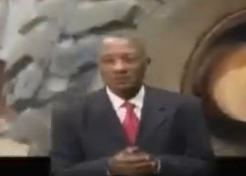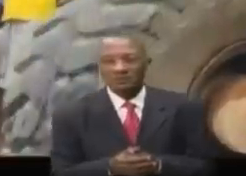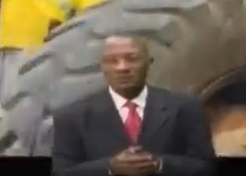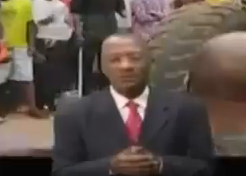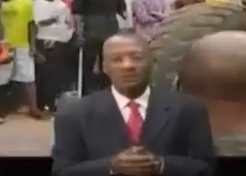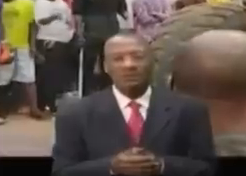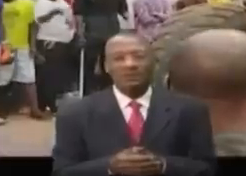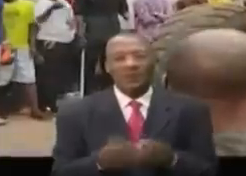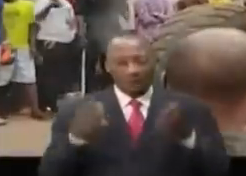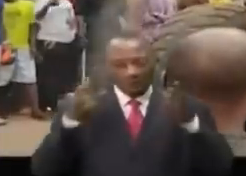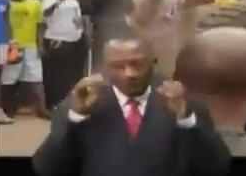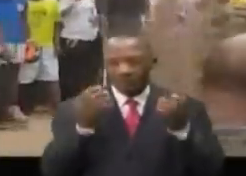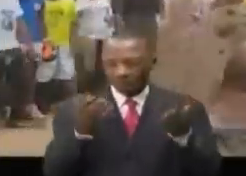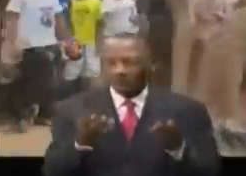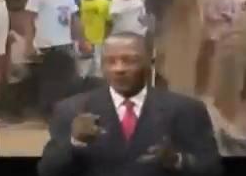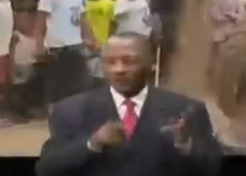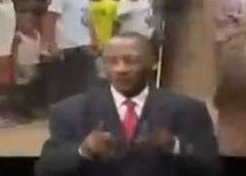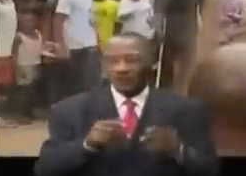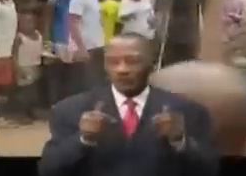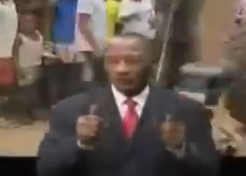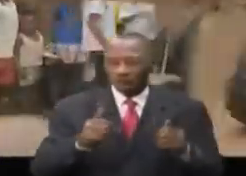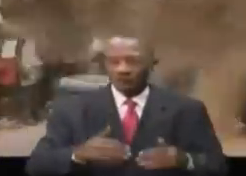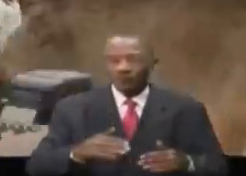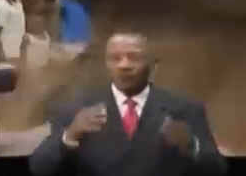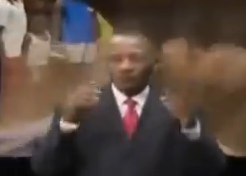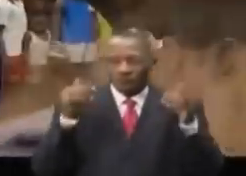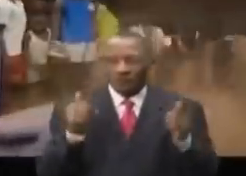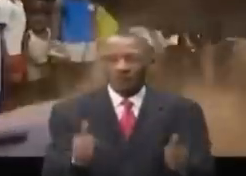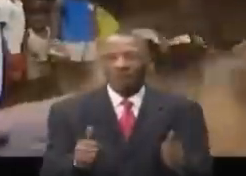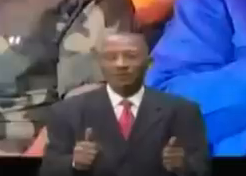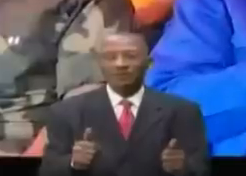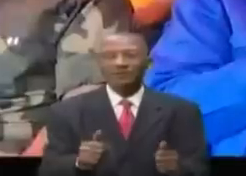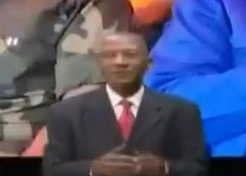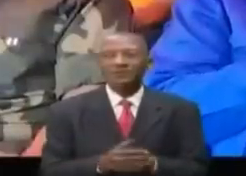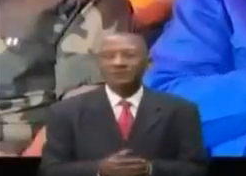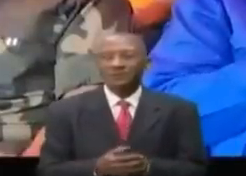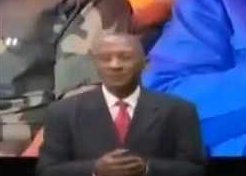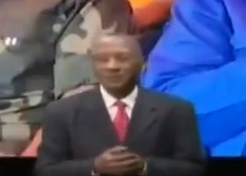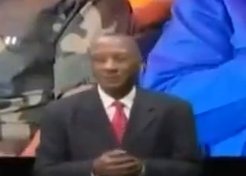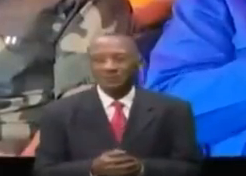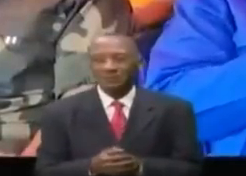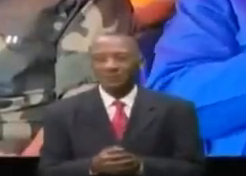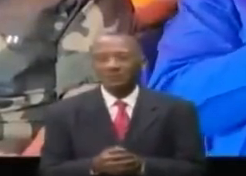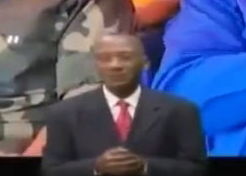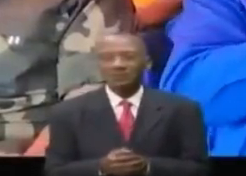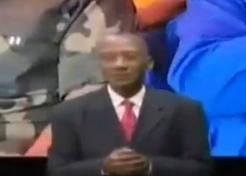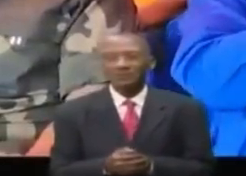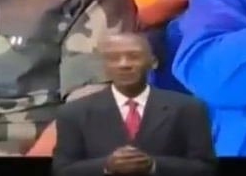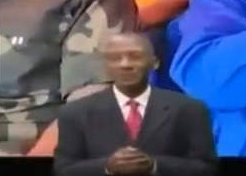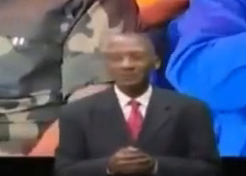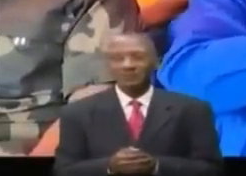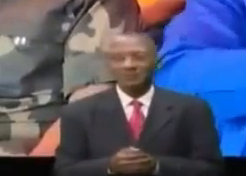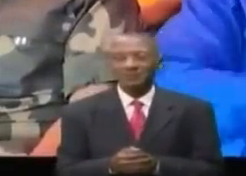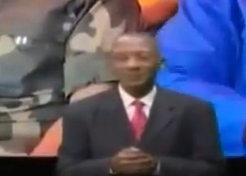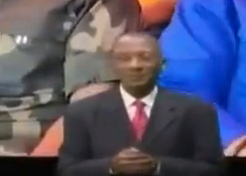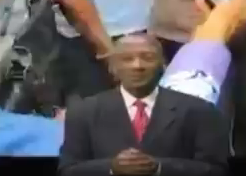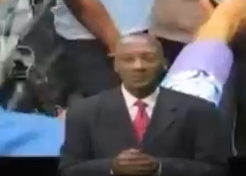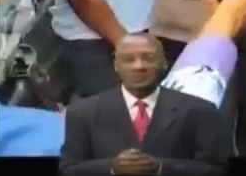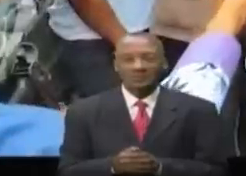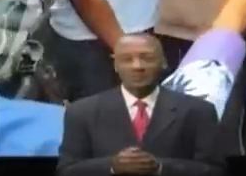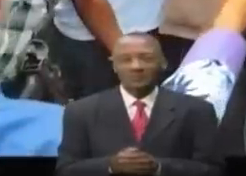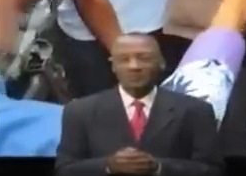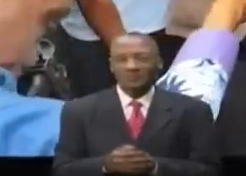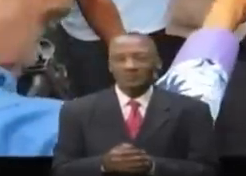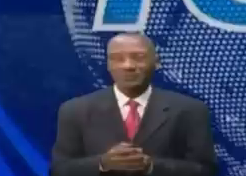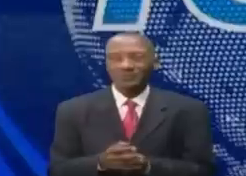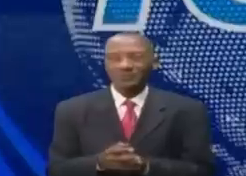acclamations frénétiques de la population. Kanzombi, 7 km, s'ouvrira au monde et contribuera au développement de la